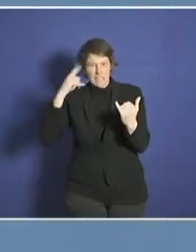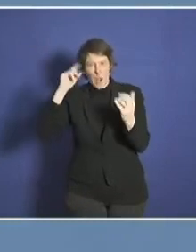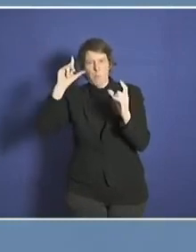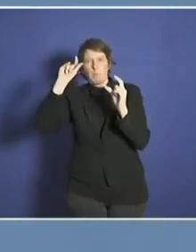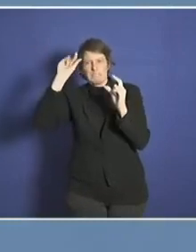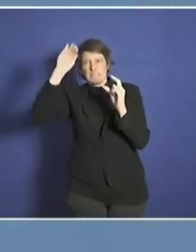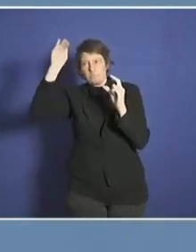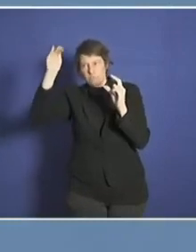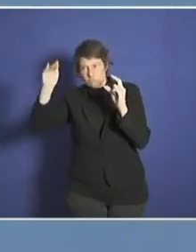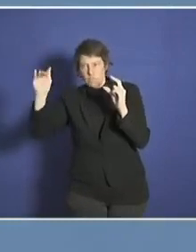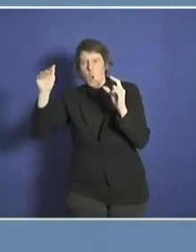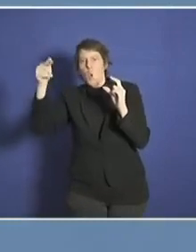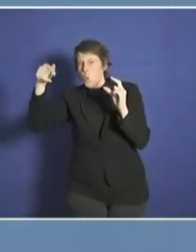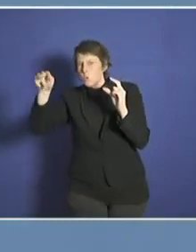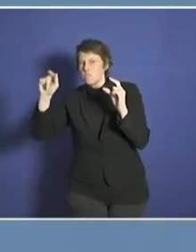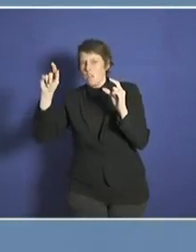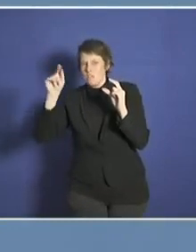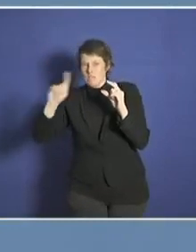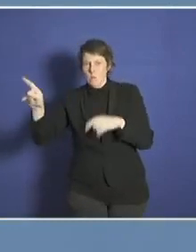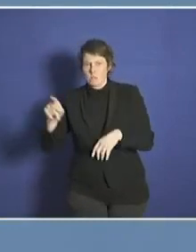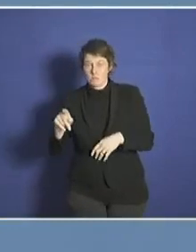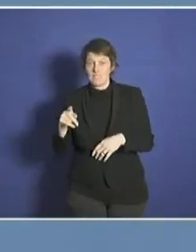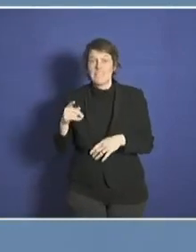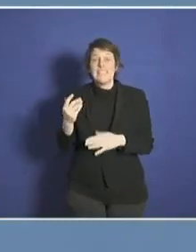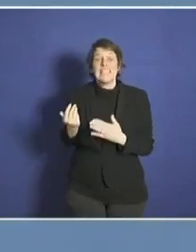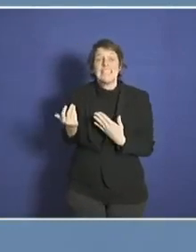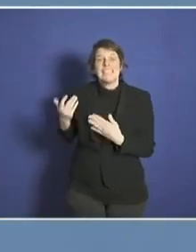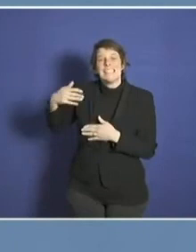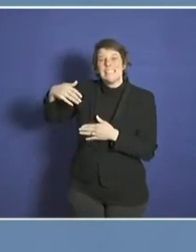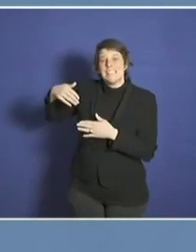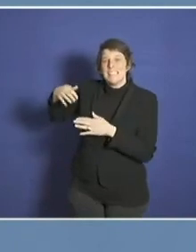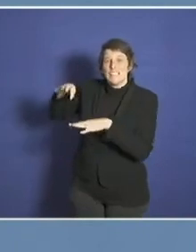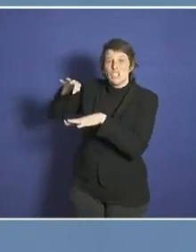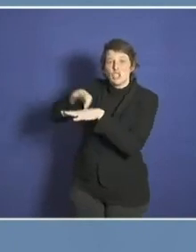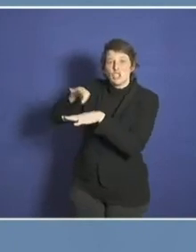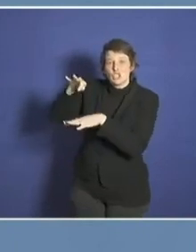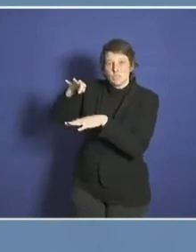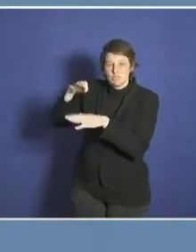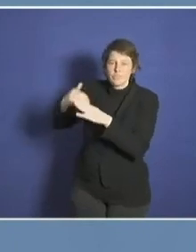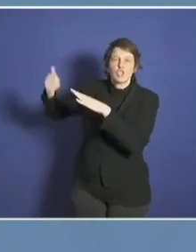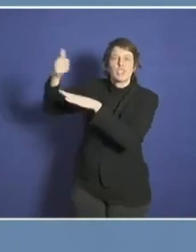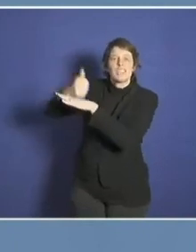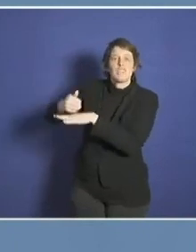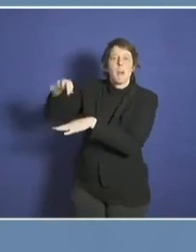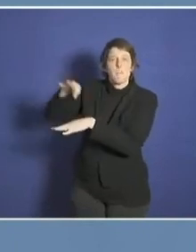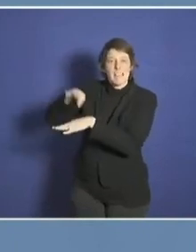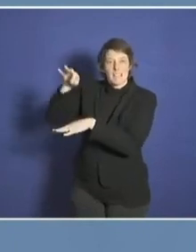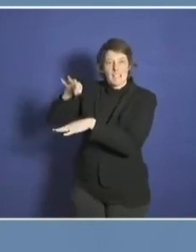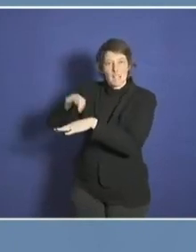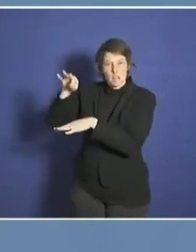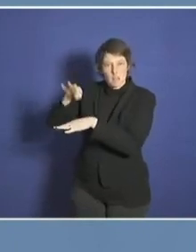bisschen darunter. Und der Chief Medical Officer Irlands, Herr Dr. Holohan,